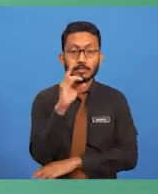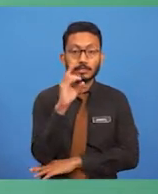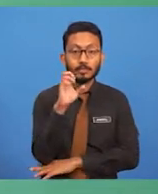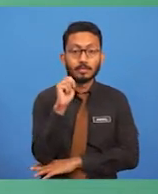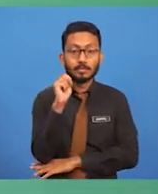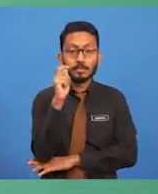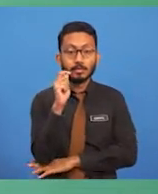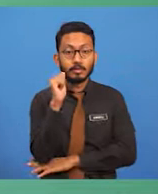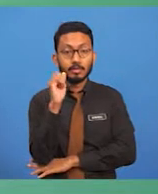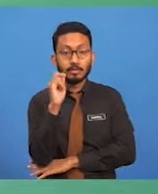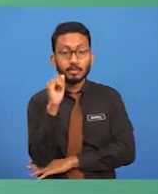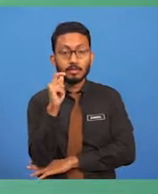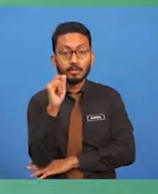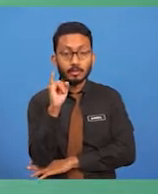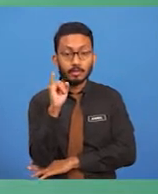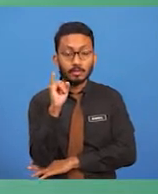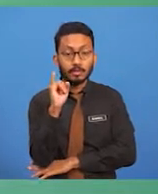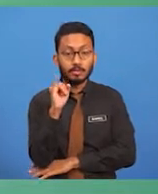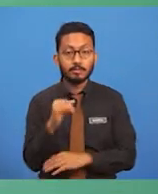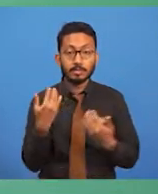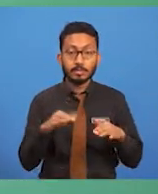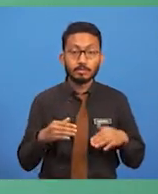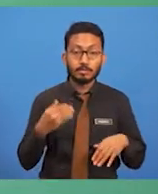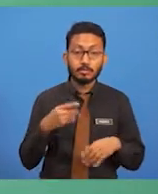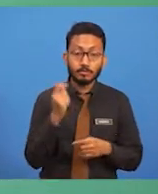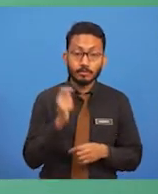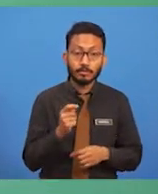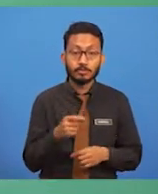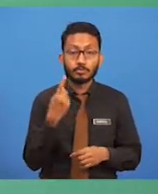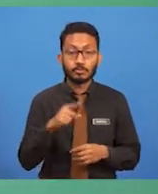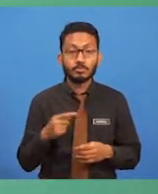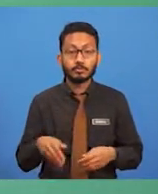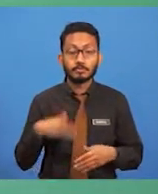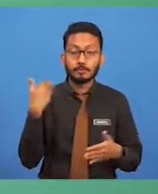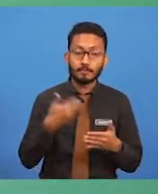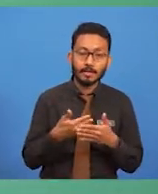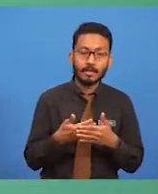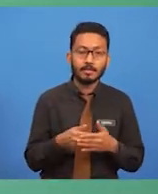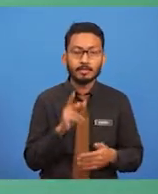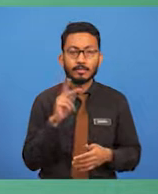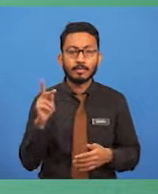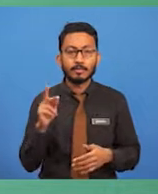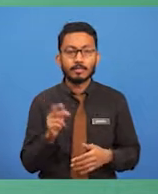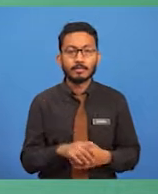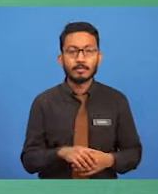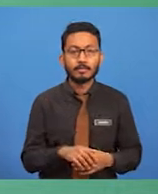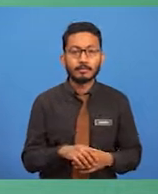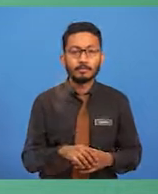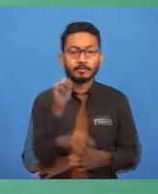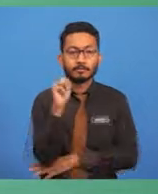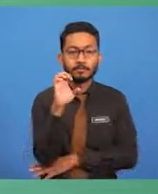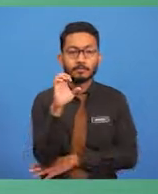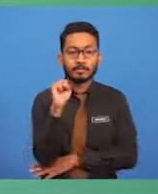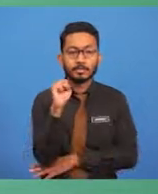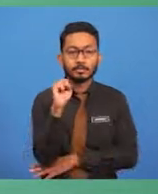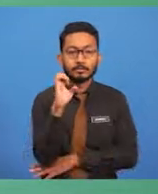identiti badan tertentu dan menyampaikan mesej sesebuah organisasi kepada